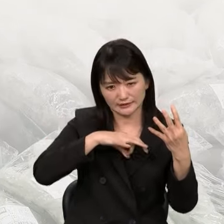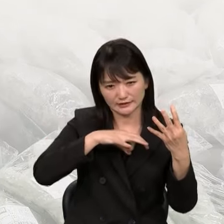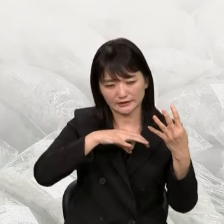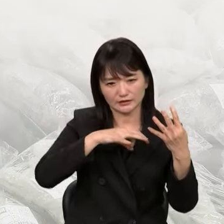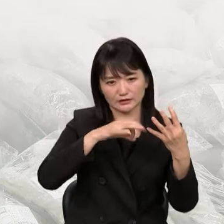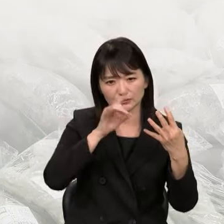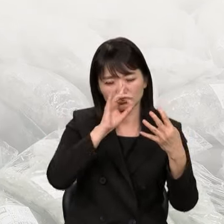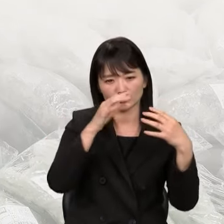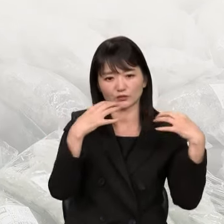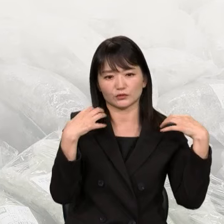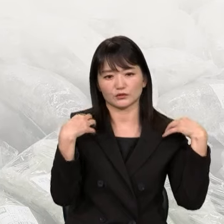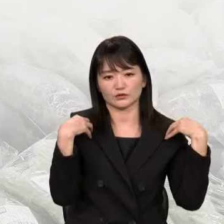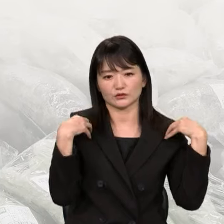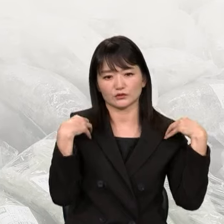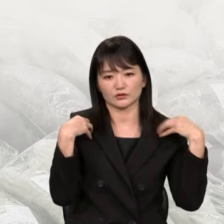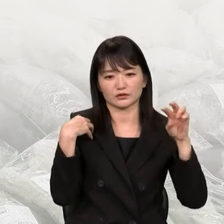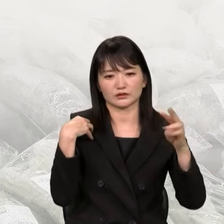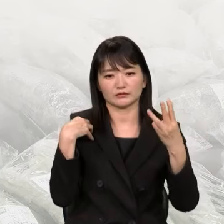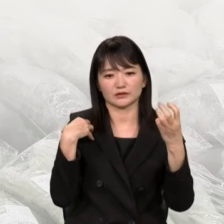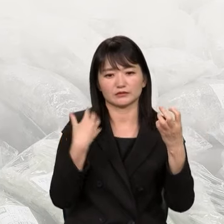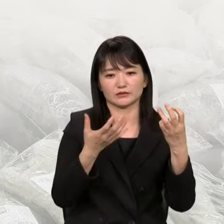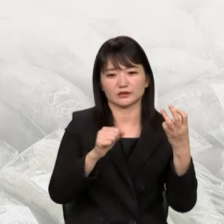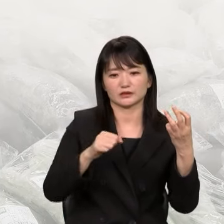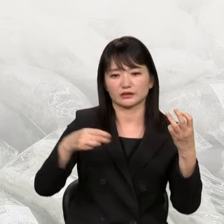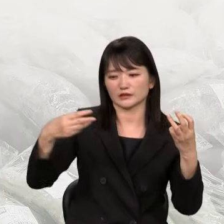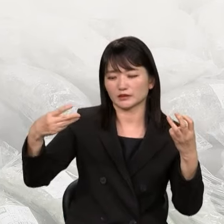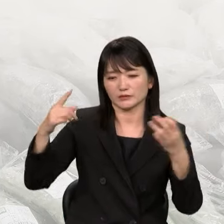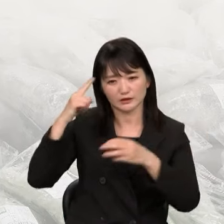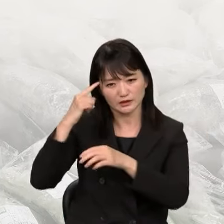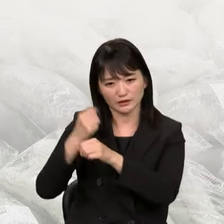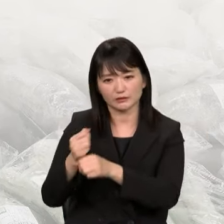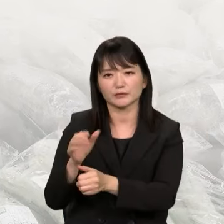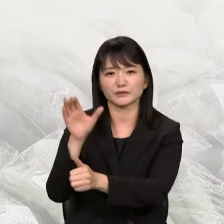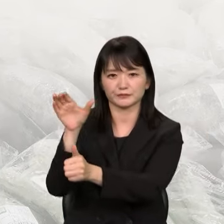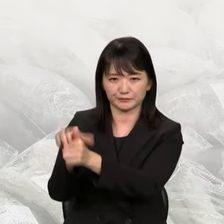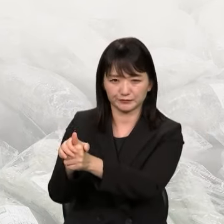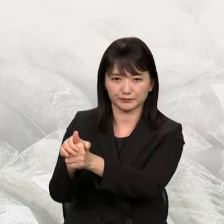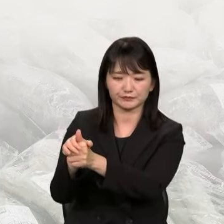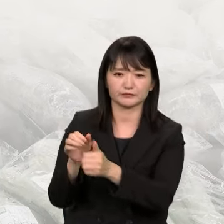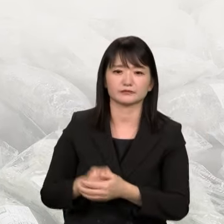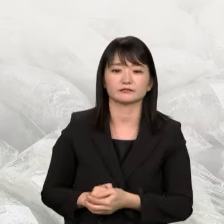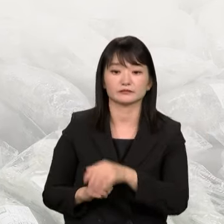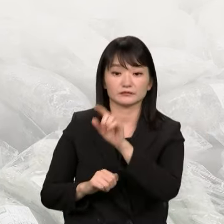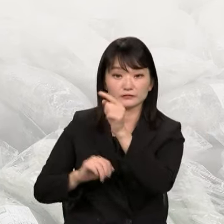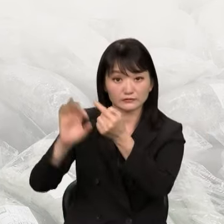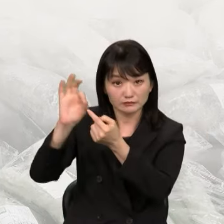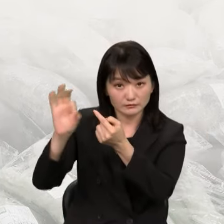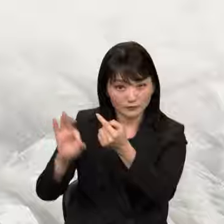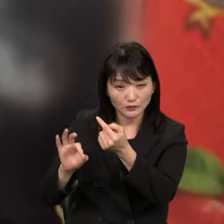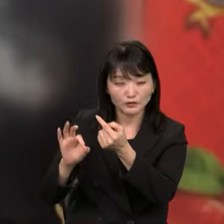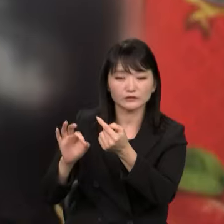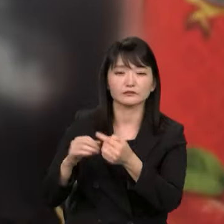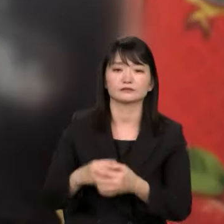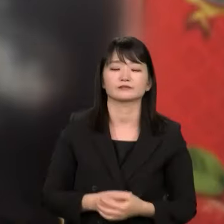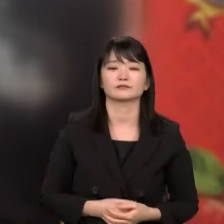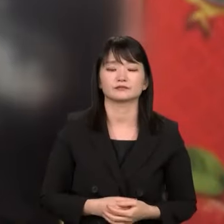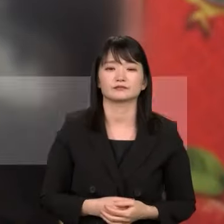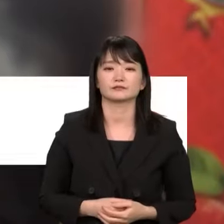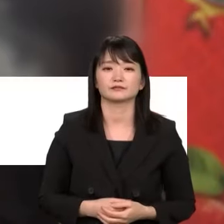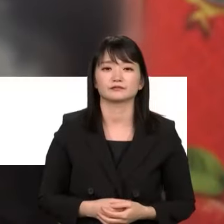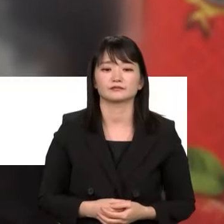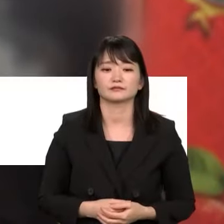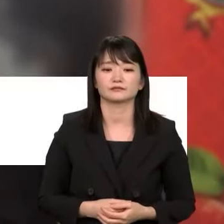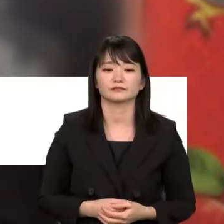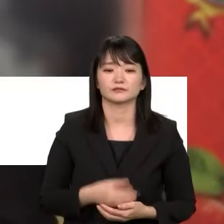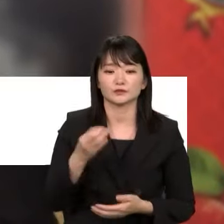중앙청과는 334억 원을 태평양 개발에 배당했습니다. 배당 성향이 100%에 달합니다. 다